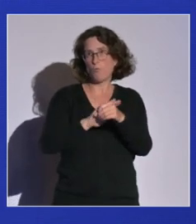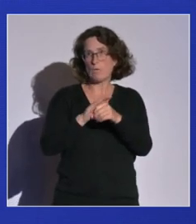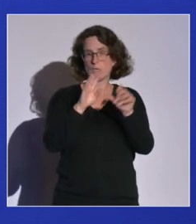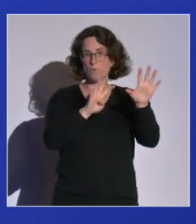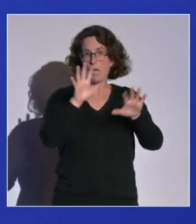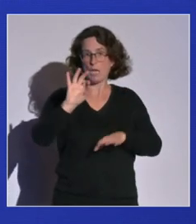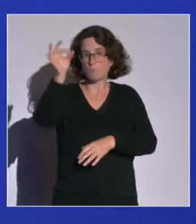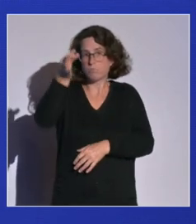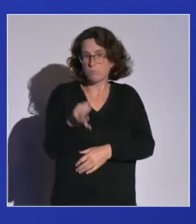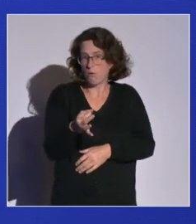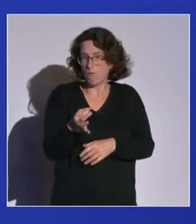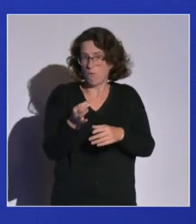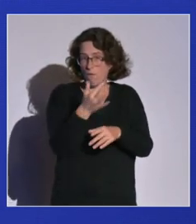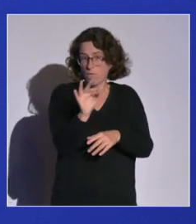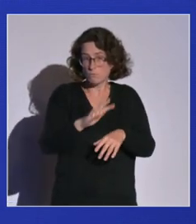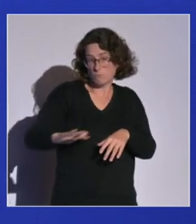de sécheresse. Et de, bon.